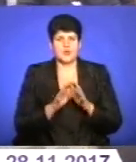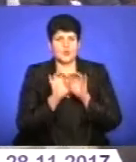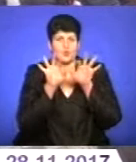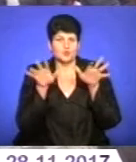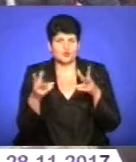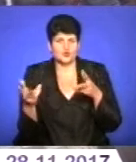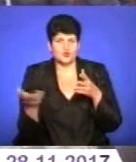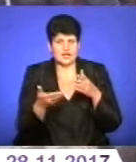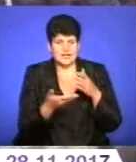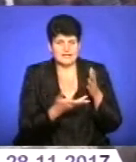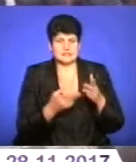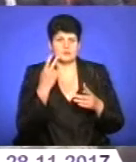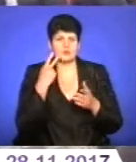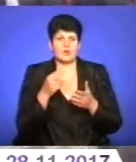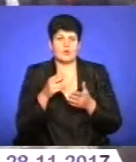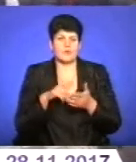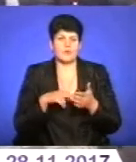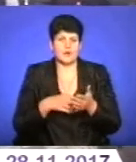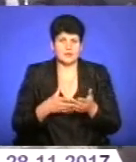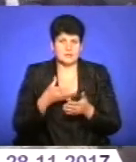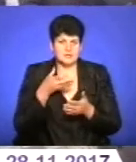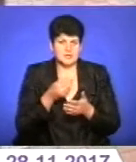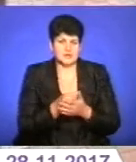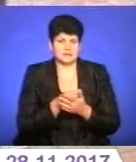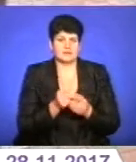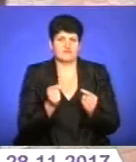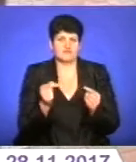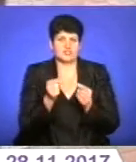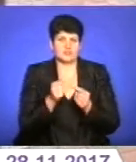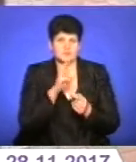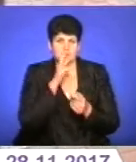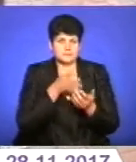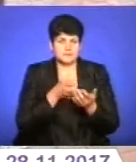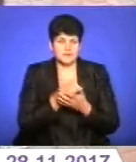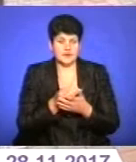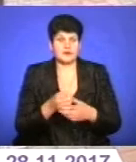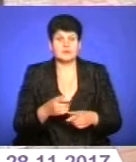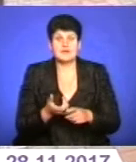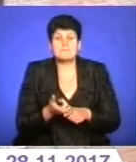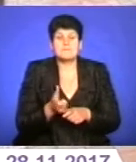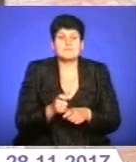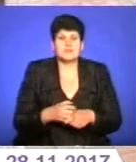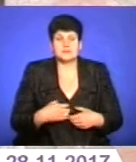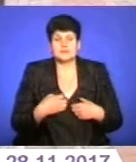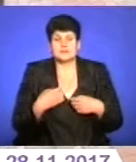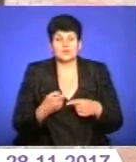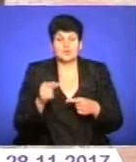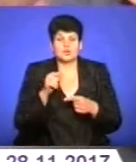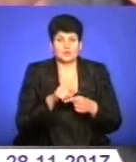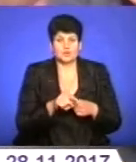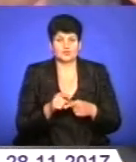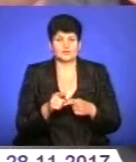це все податки постійно платити, в строк зарплату виплачувати. Та найбільше лякає працівників лісового господарства